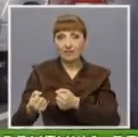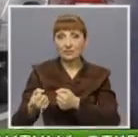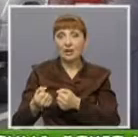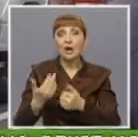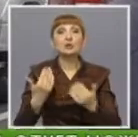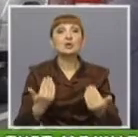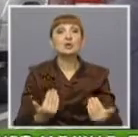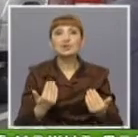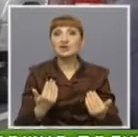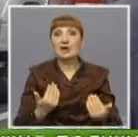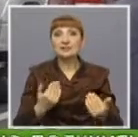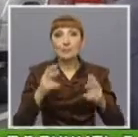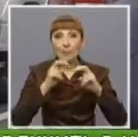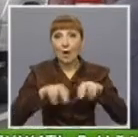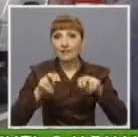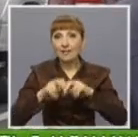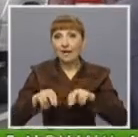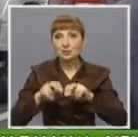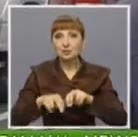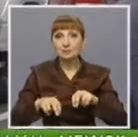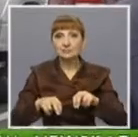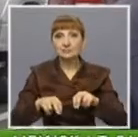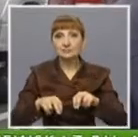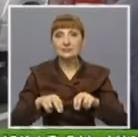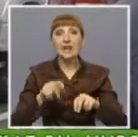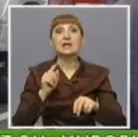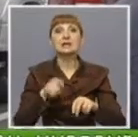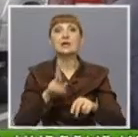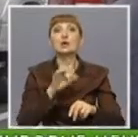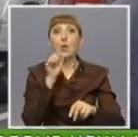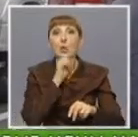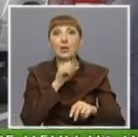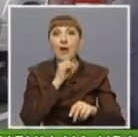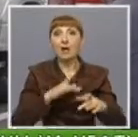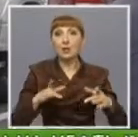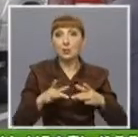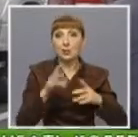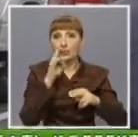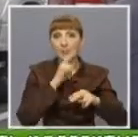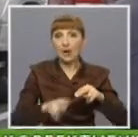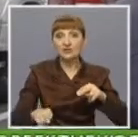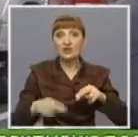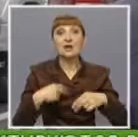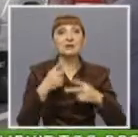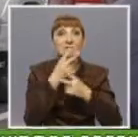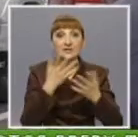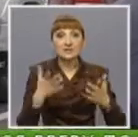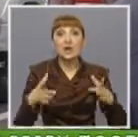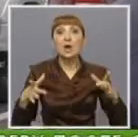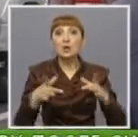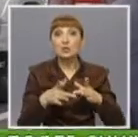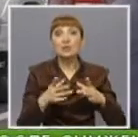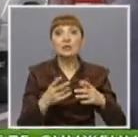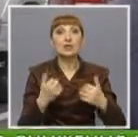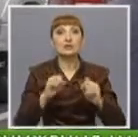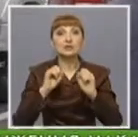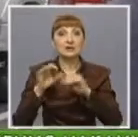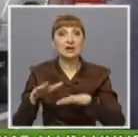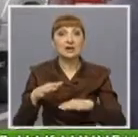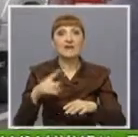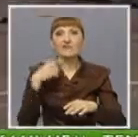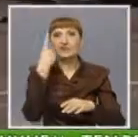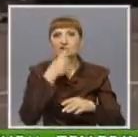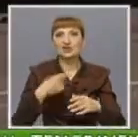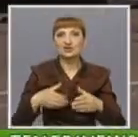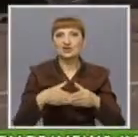то сейчас по анализу тех украденных, пропавших люков, мы видим, что люки вторично используются в частном